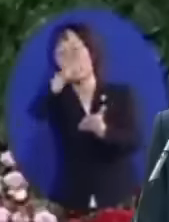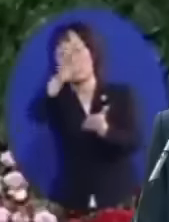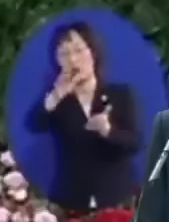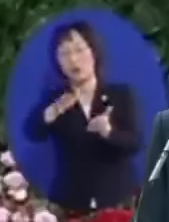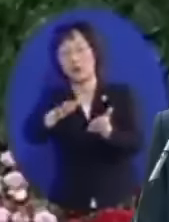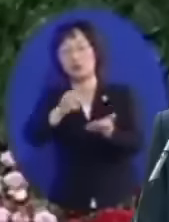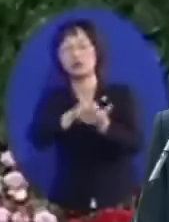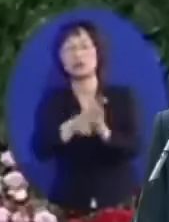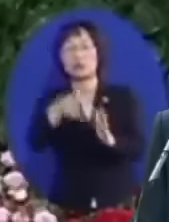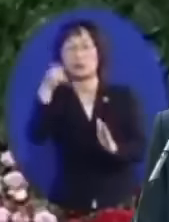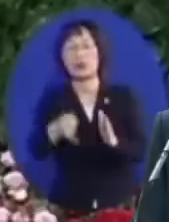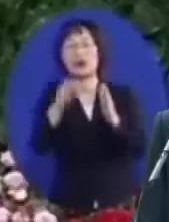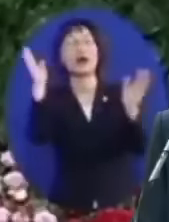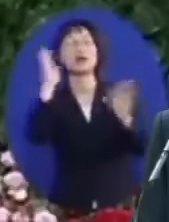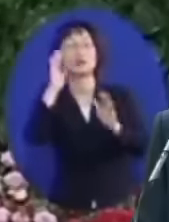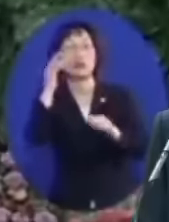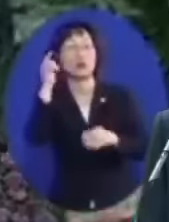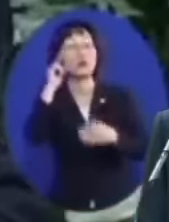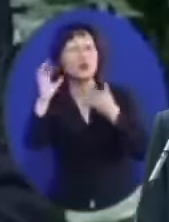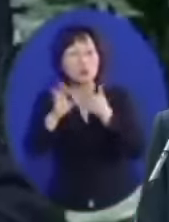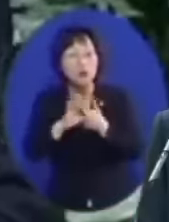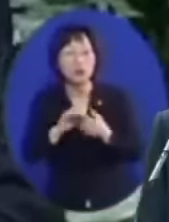열등하였었습니다. 왜냐하면